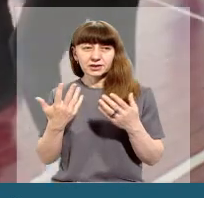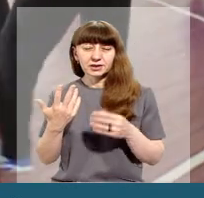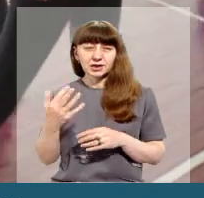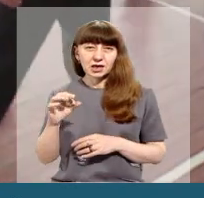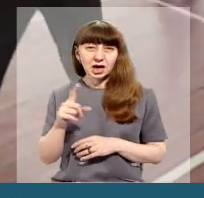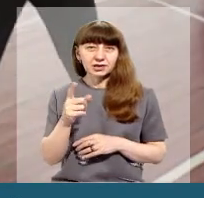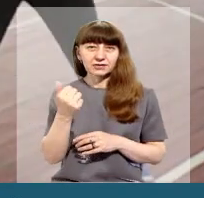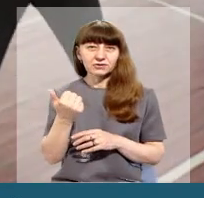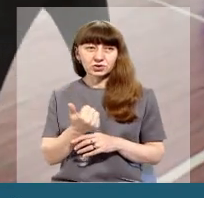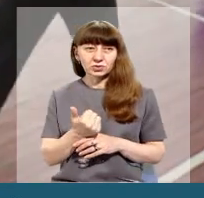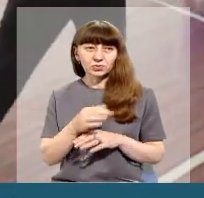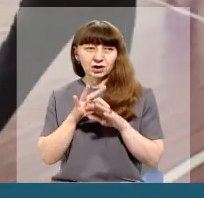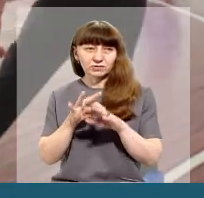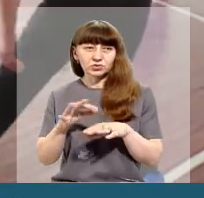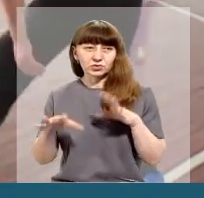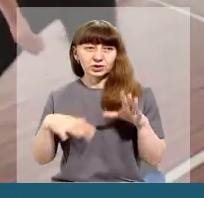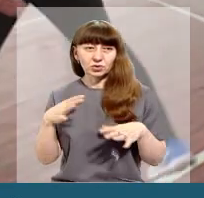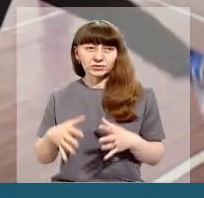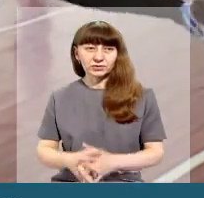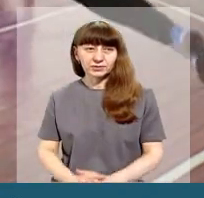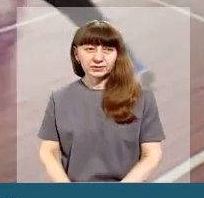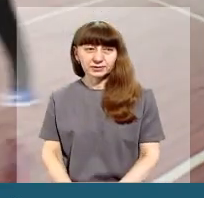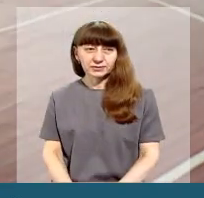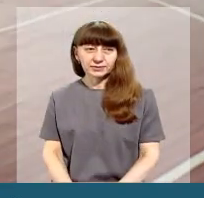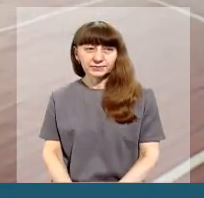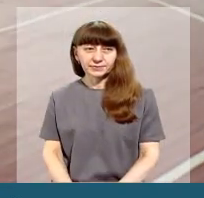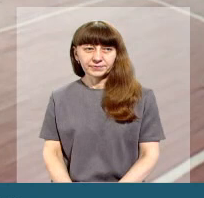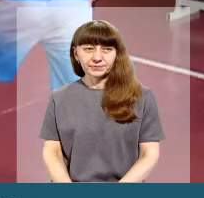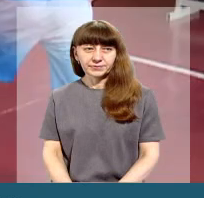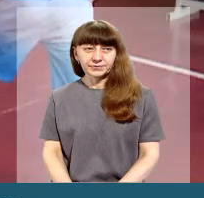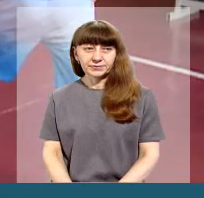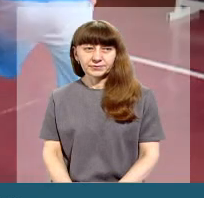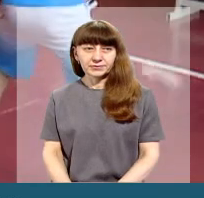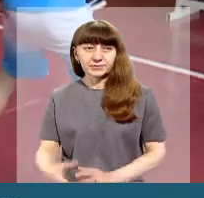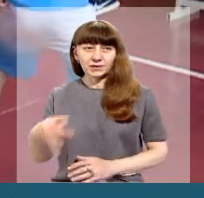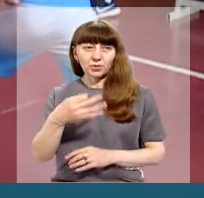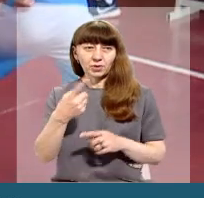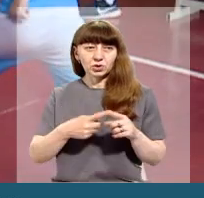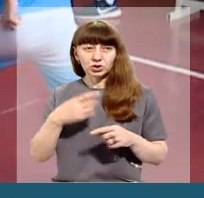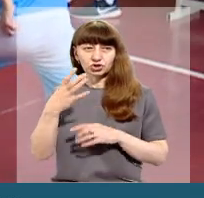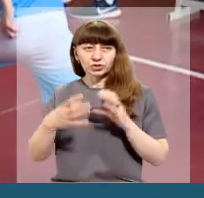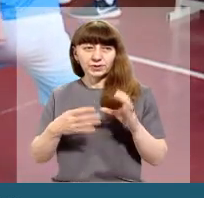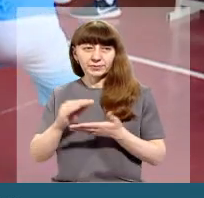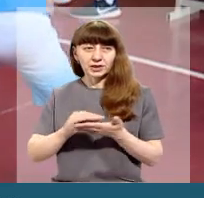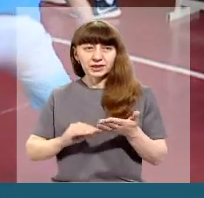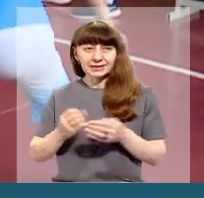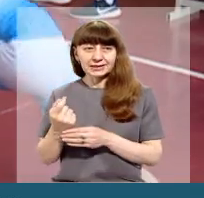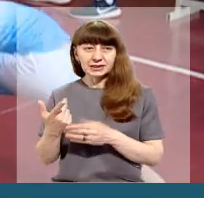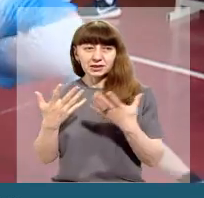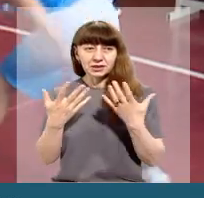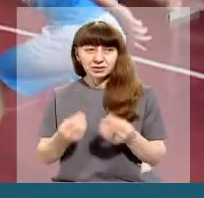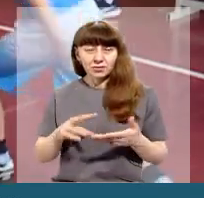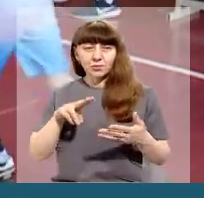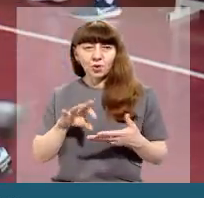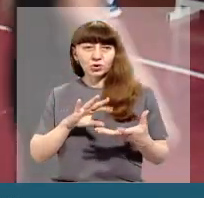три раза в неделю я провожу именно тренировку по асык-ату и без асык. Областной этап чемпионата длится несколько дней.